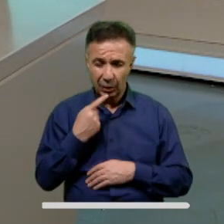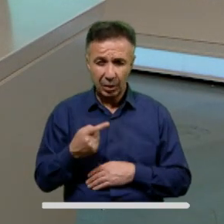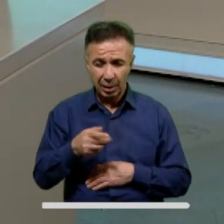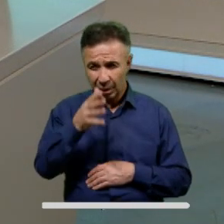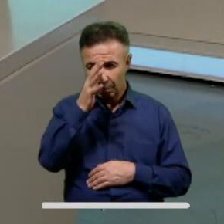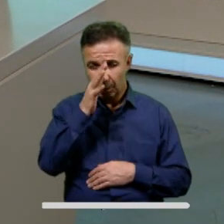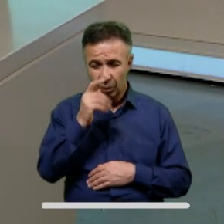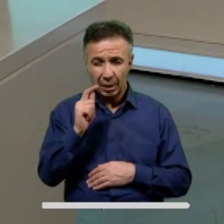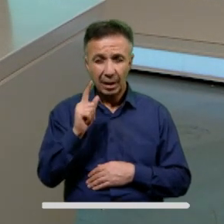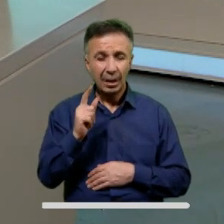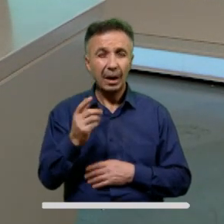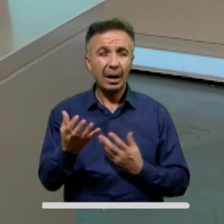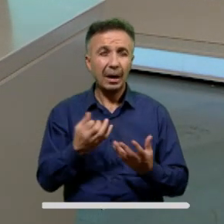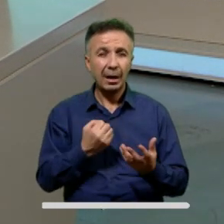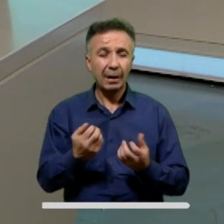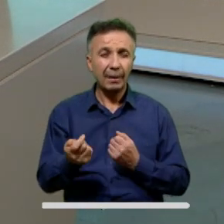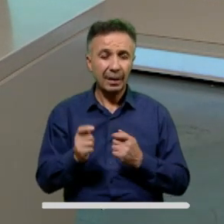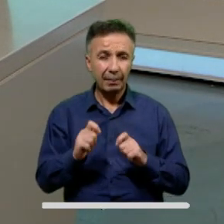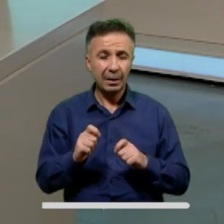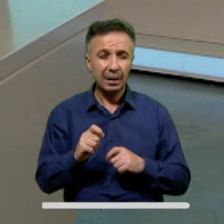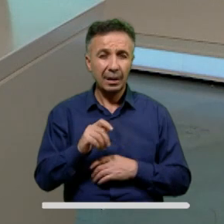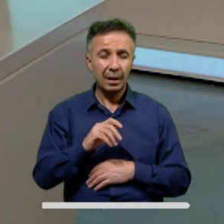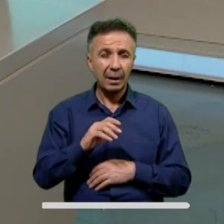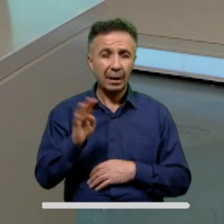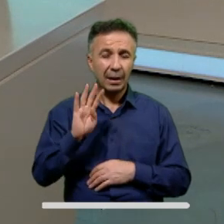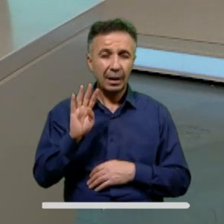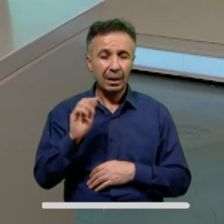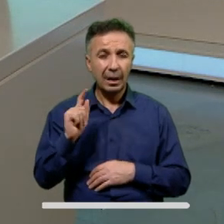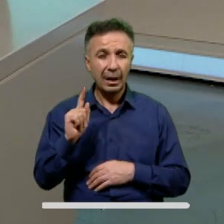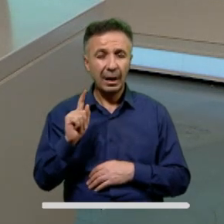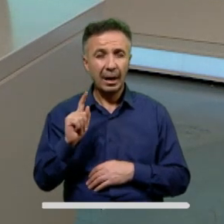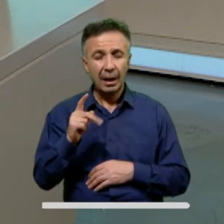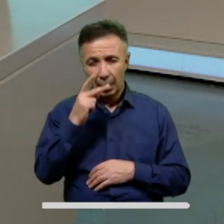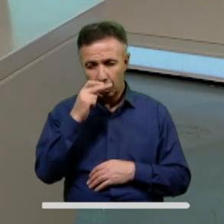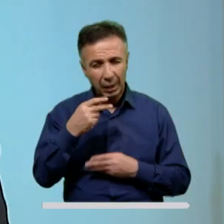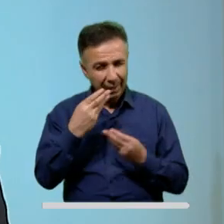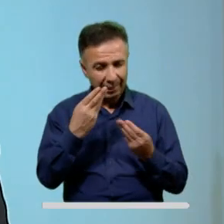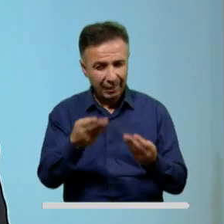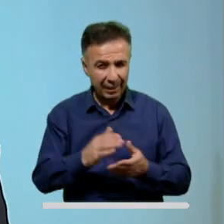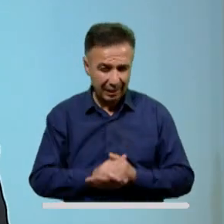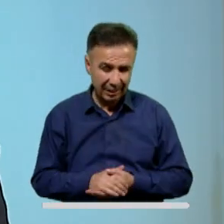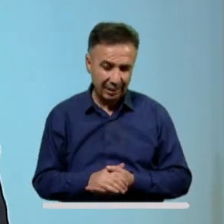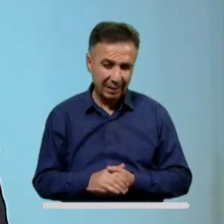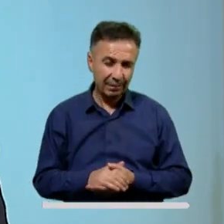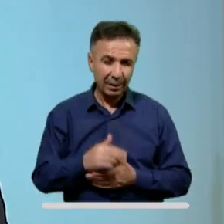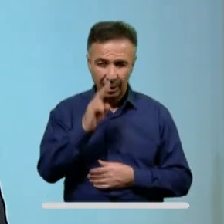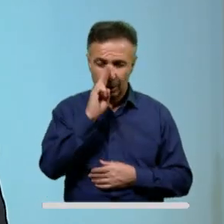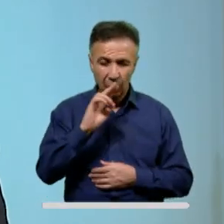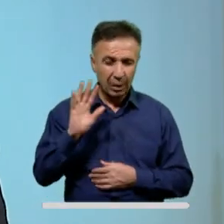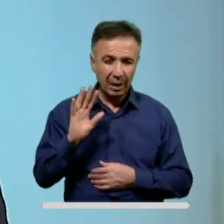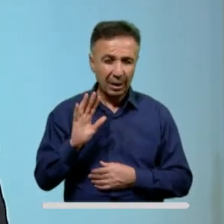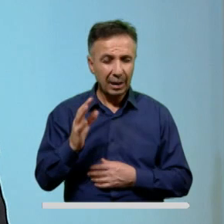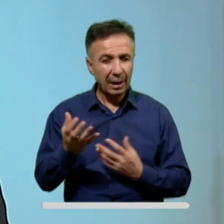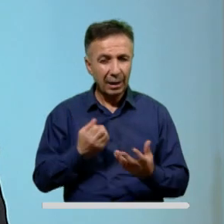500 liralık alışveriş yaparsan işte 40 lira çift para vereceğiz. İşte bilmem 250 liralık alışveriş